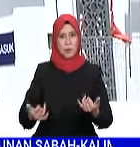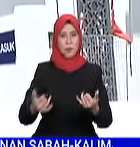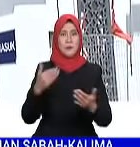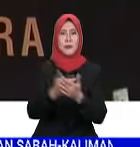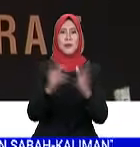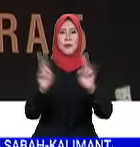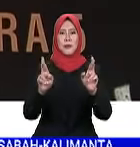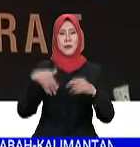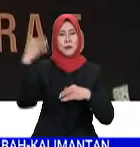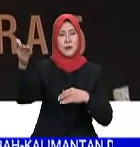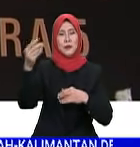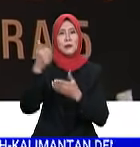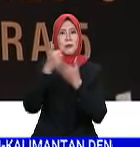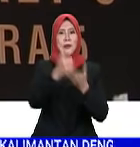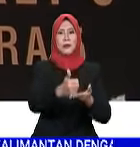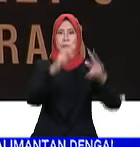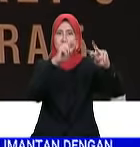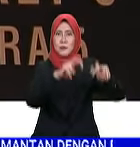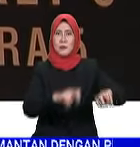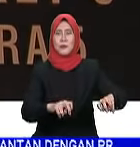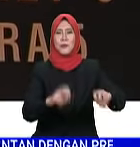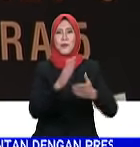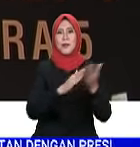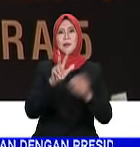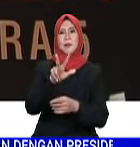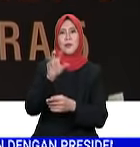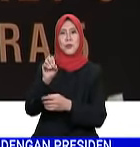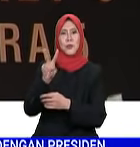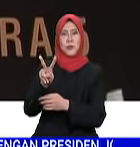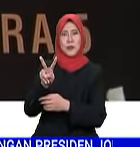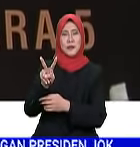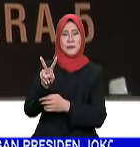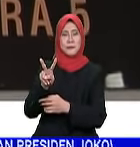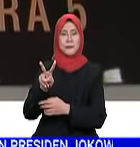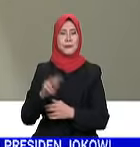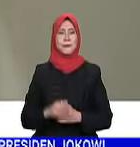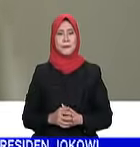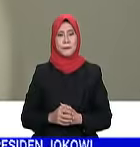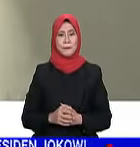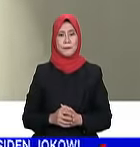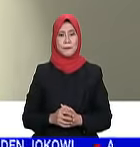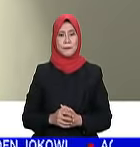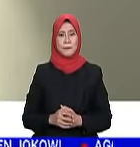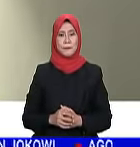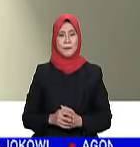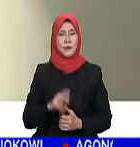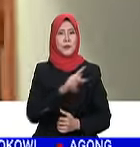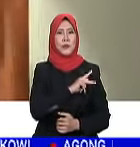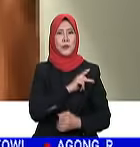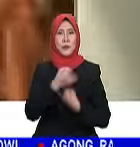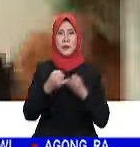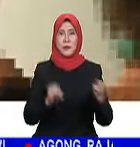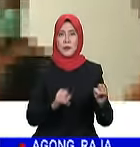hingga Rabu depan untuk membantu siasatan mengikut Seksyen 302 Kanun Keseksaan. Sementara itu, Ketua